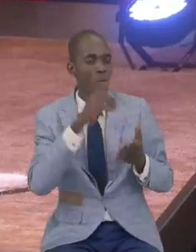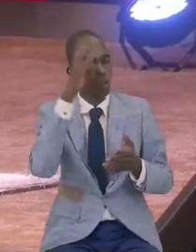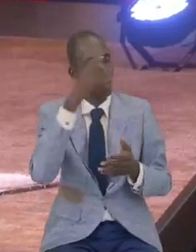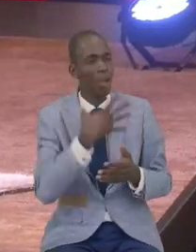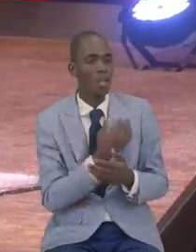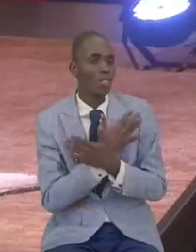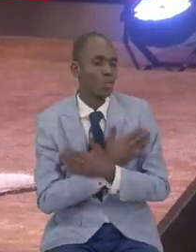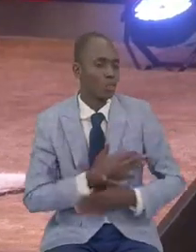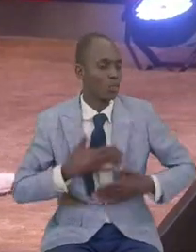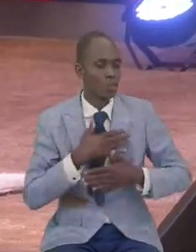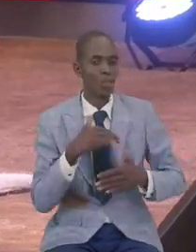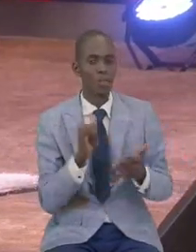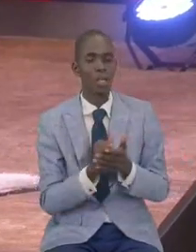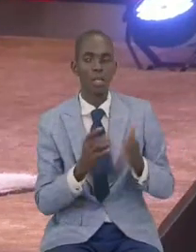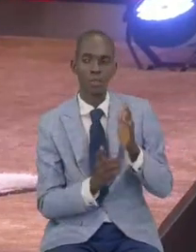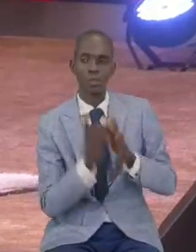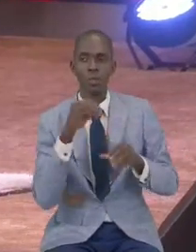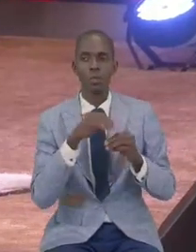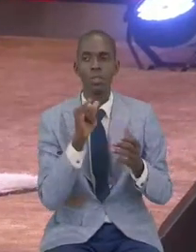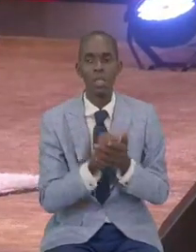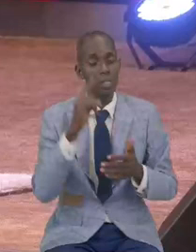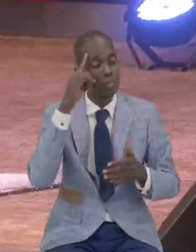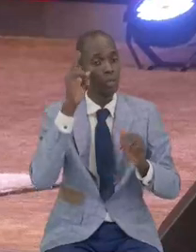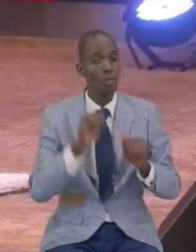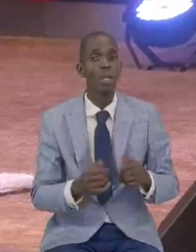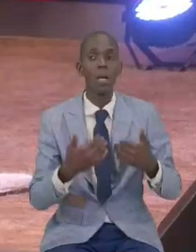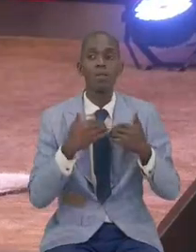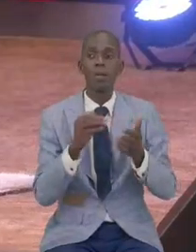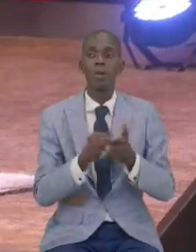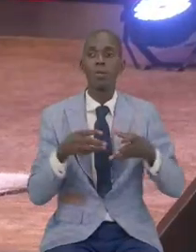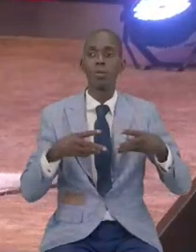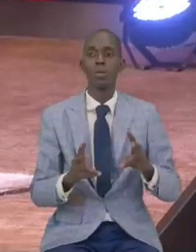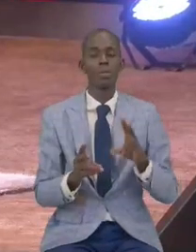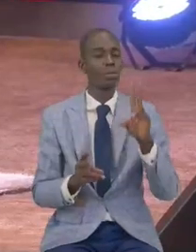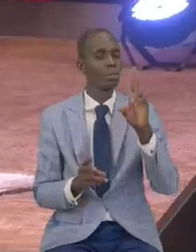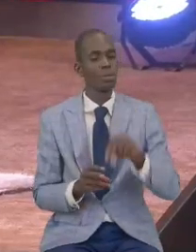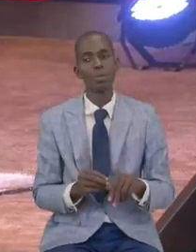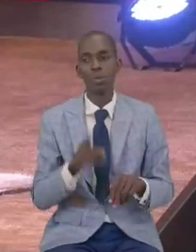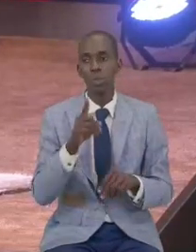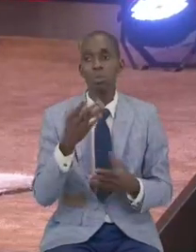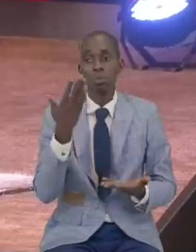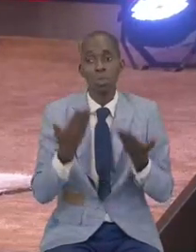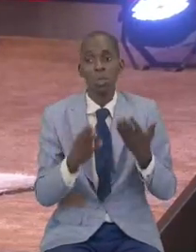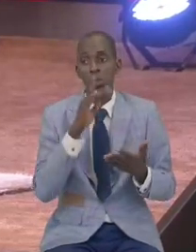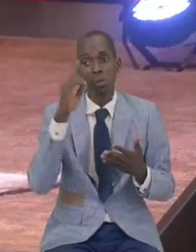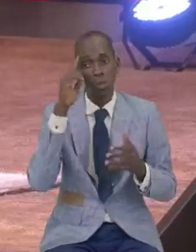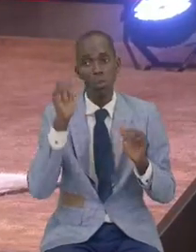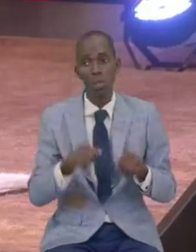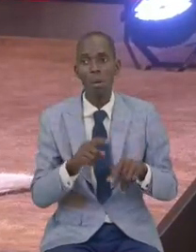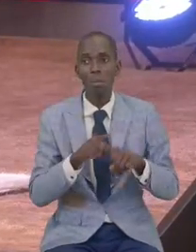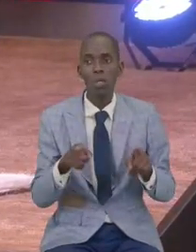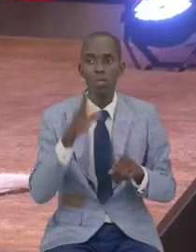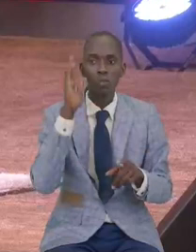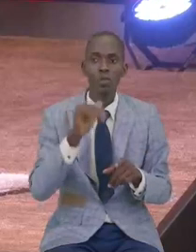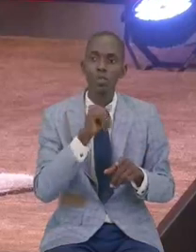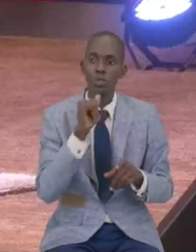du diable, ils vont avec cela, et ils croient que s'ils utilisent la sagesse du diable, alors ils seront libres. Oui,